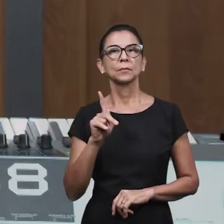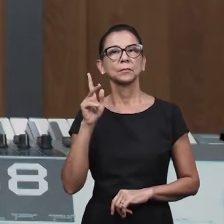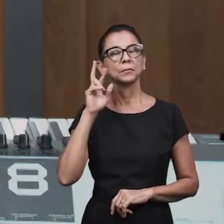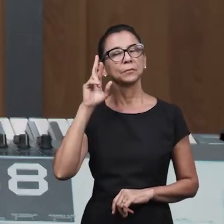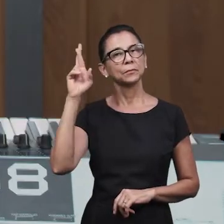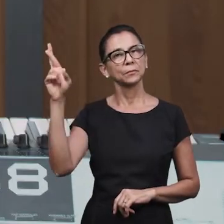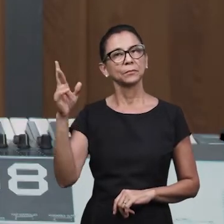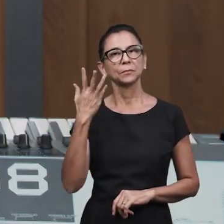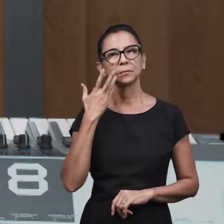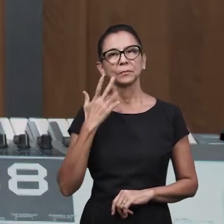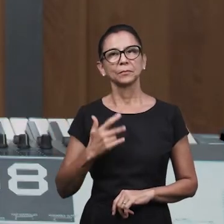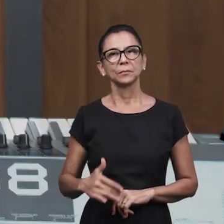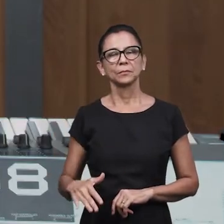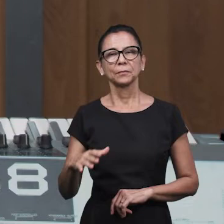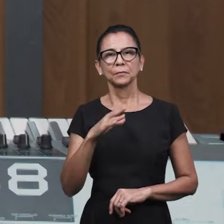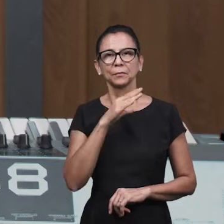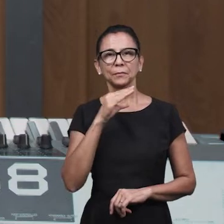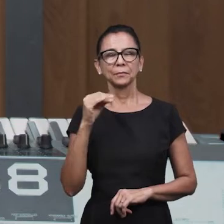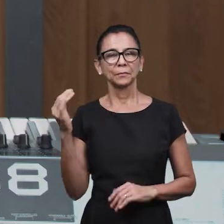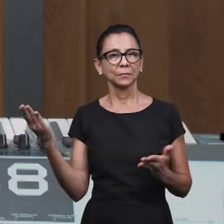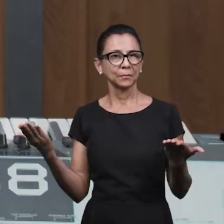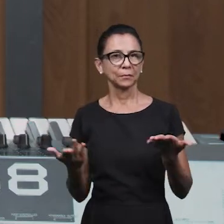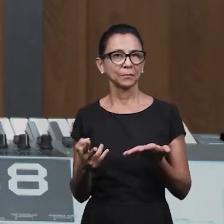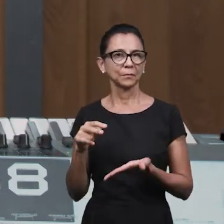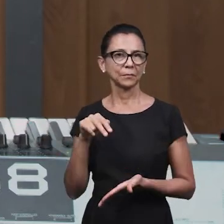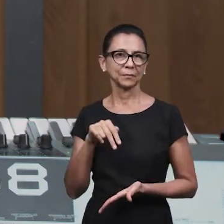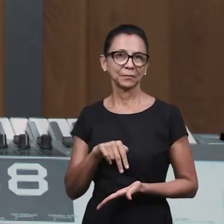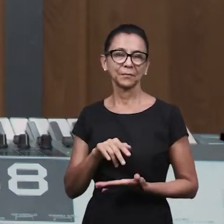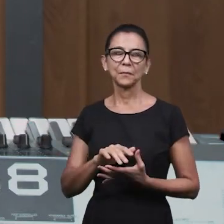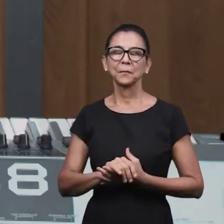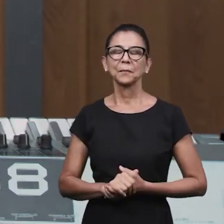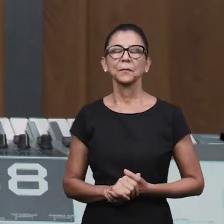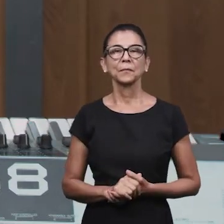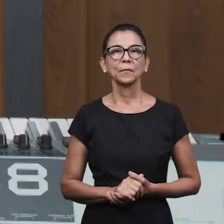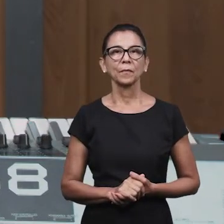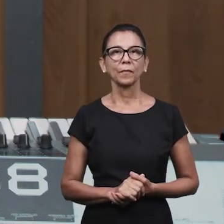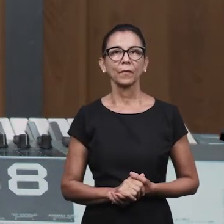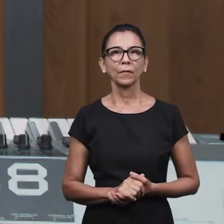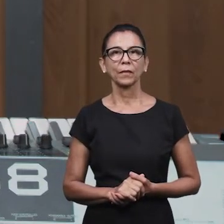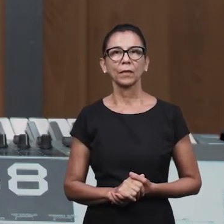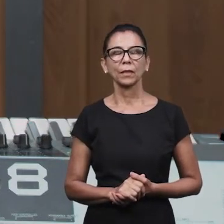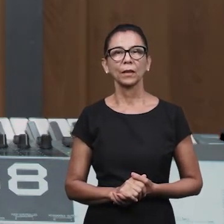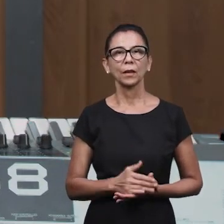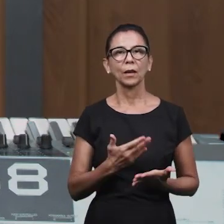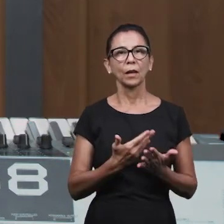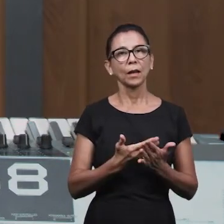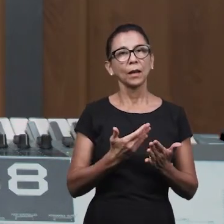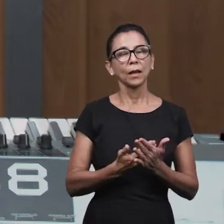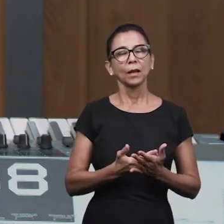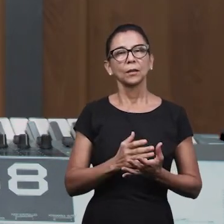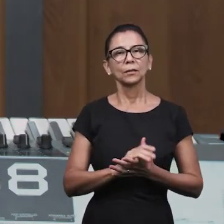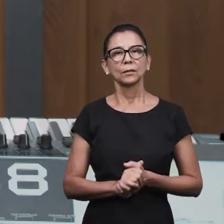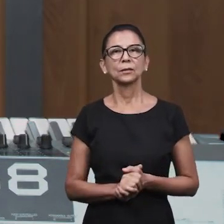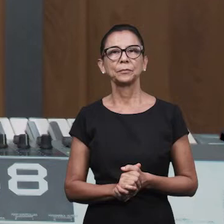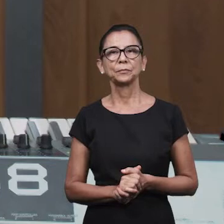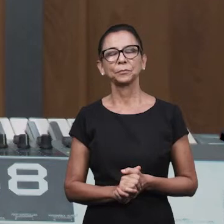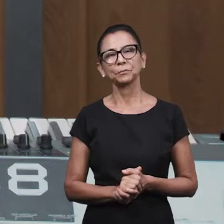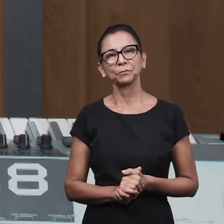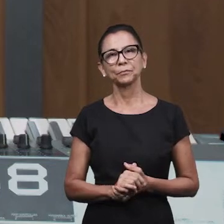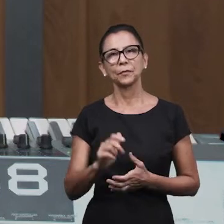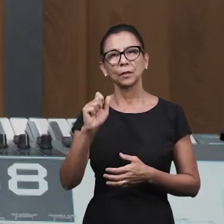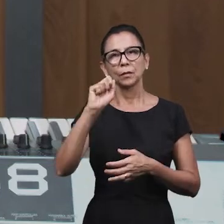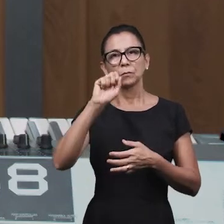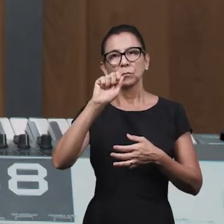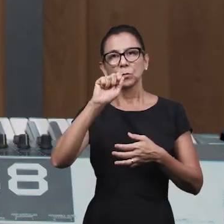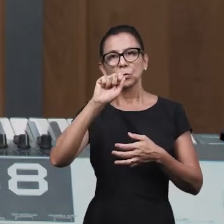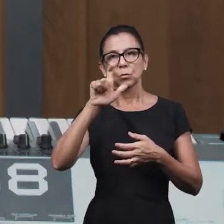Mes frères et sœurs, la paix du Seigneur, enfants, adolescents, aujourd'hui nous sommes ici. Nous allons faire encore une étude pour vous. Aujourd'hui, nous allons travailler la